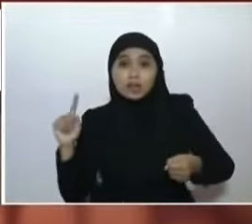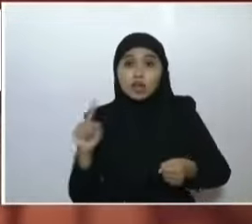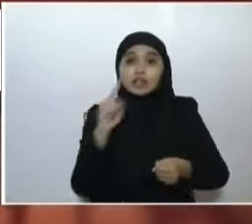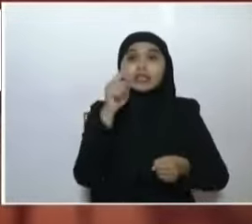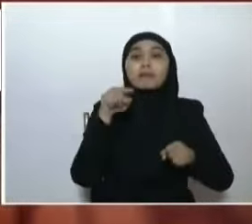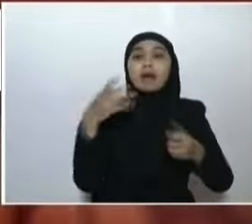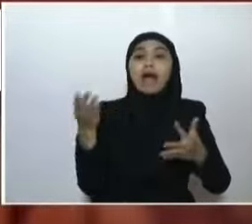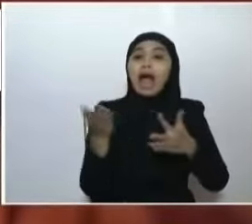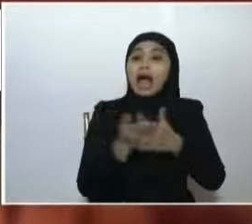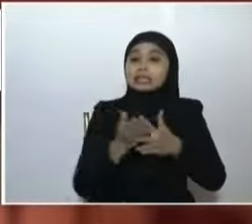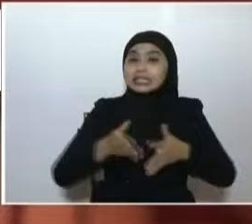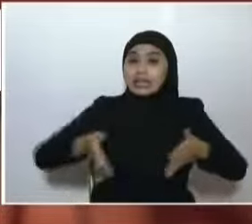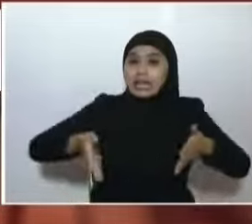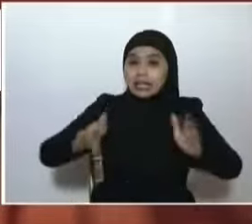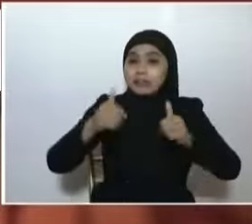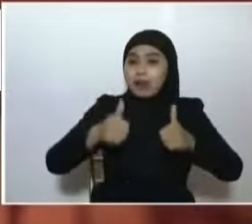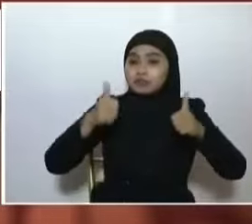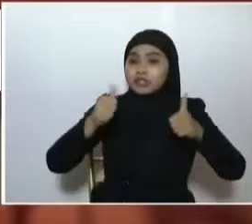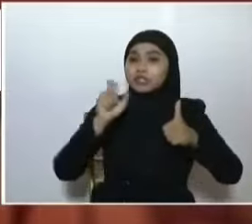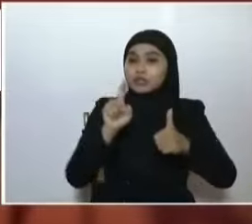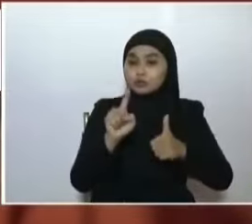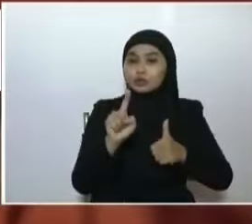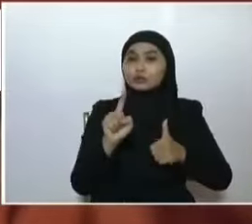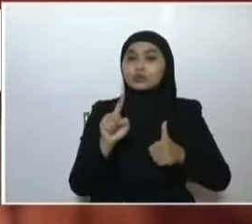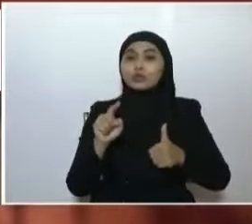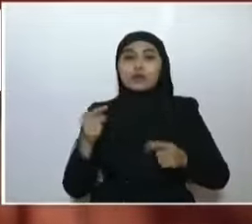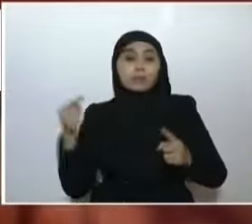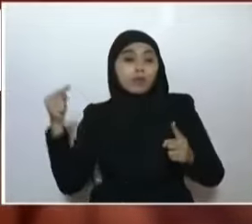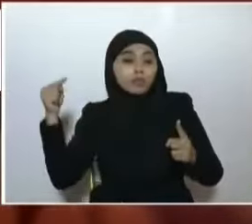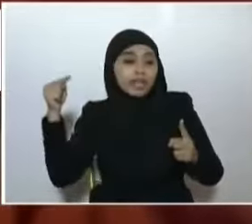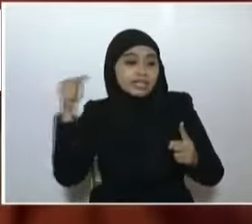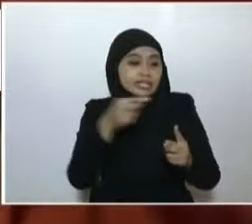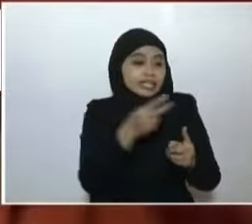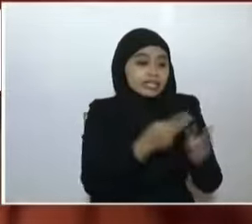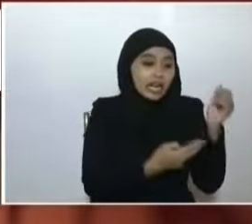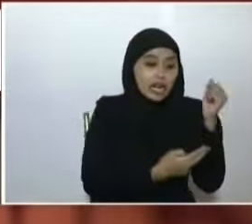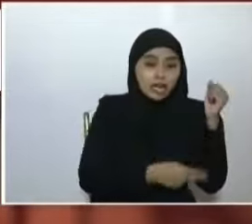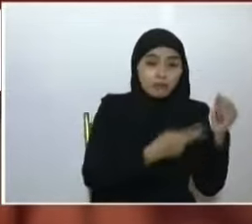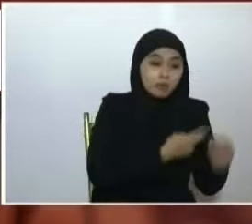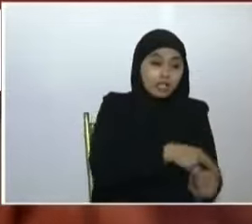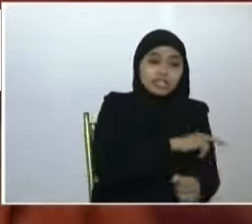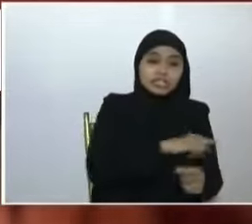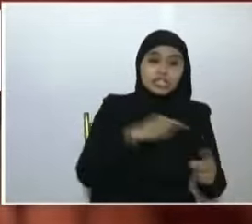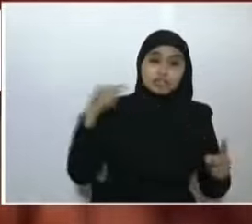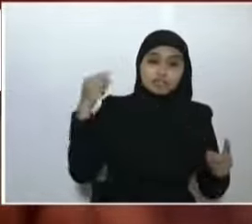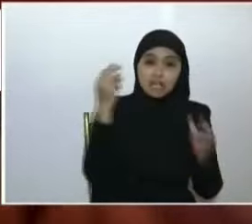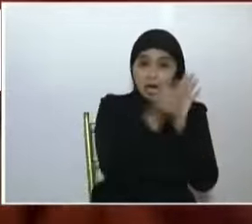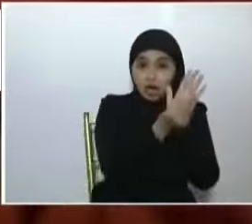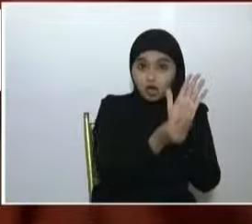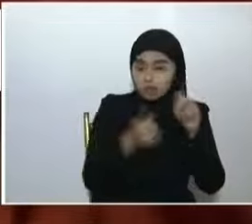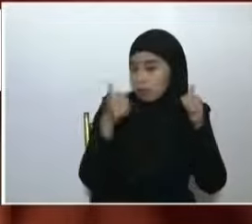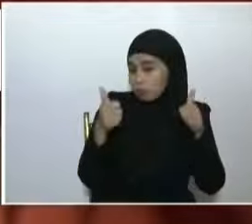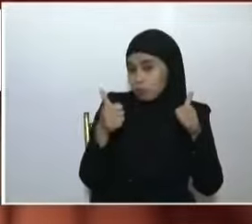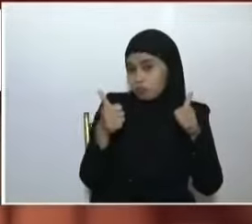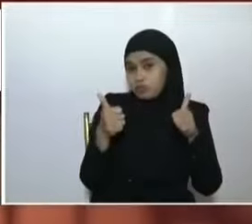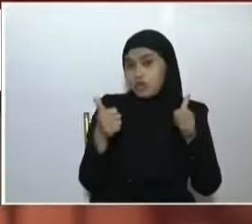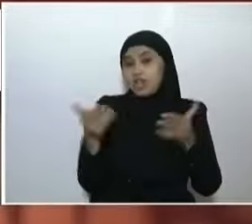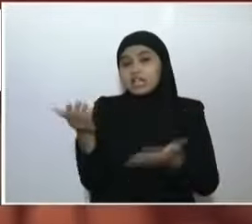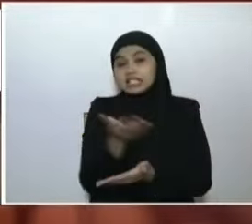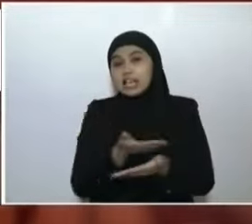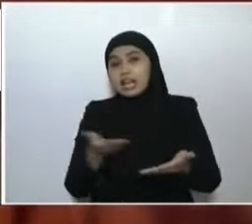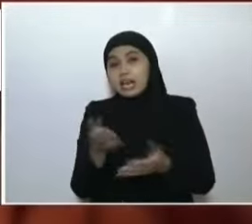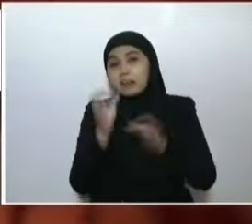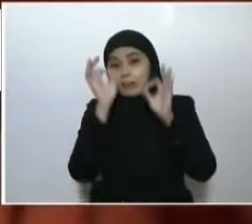mestinya akses jalan yang bagus itu adalah menuju ke potensi ekonomi menuju ke sarana pendidikan menuju ke sarana